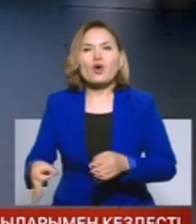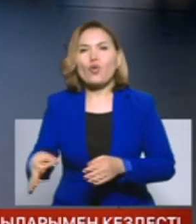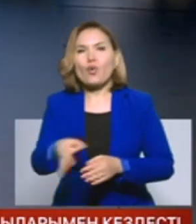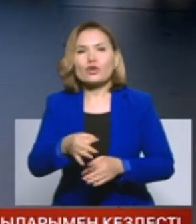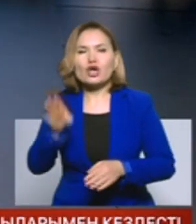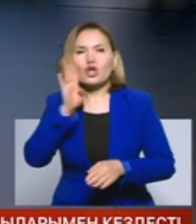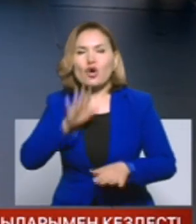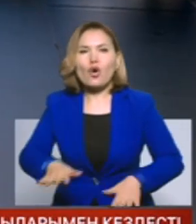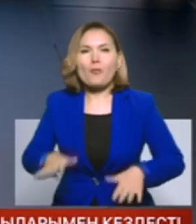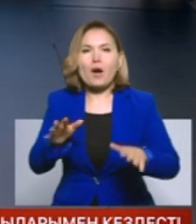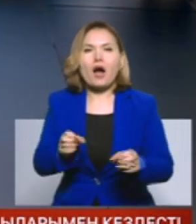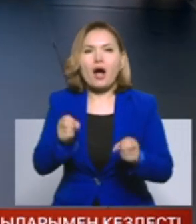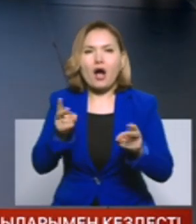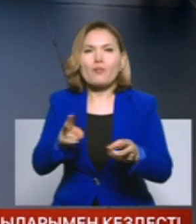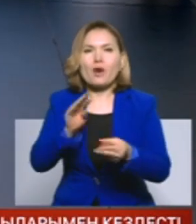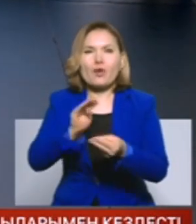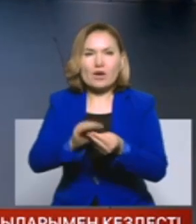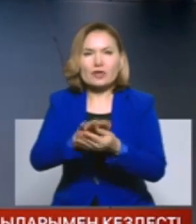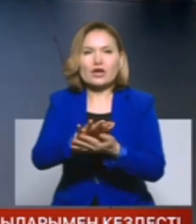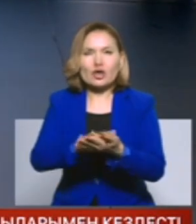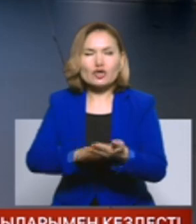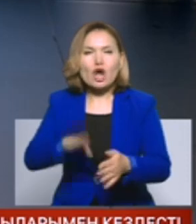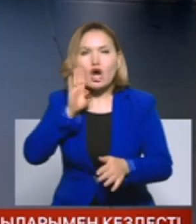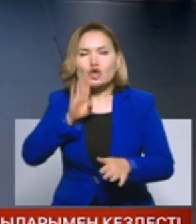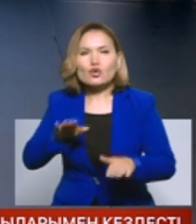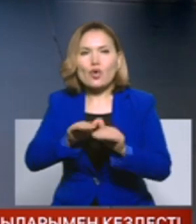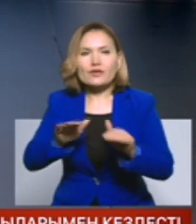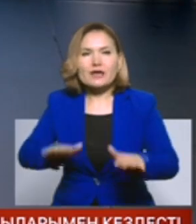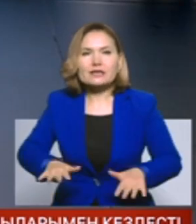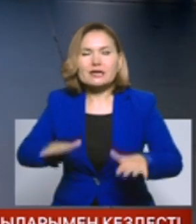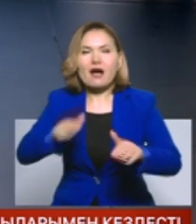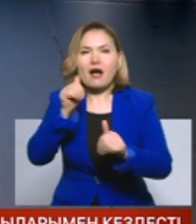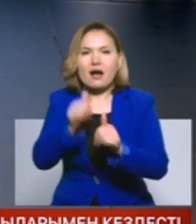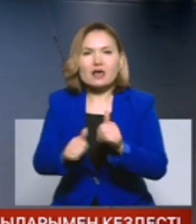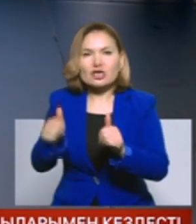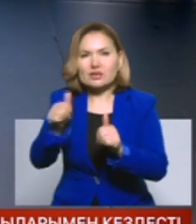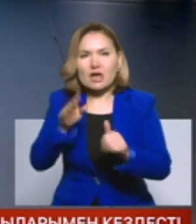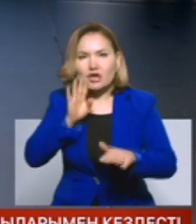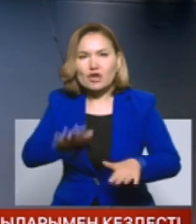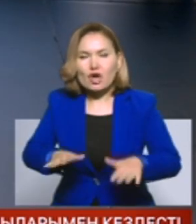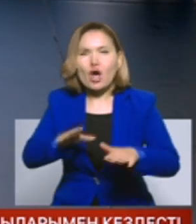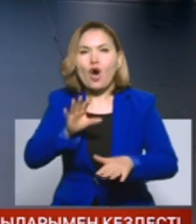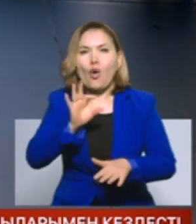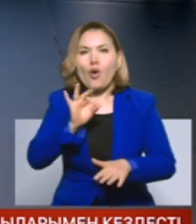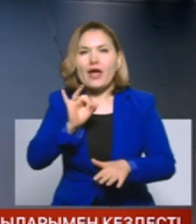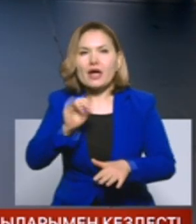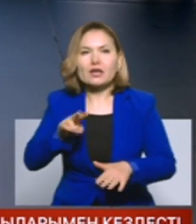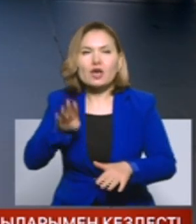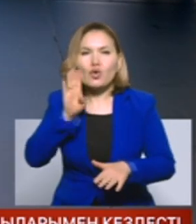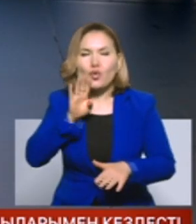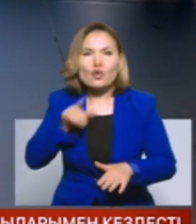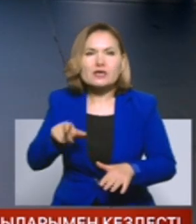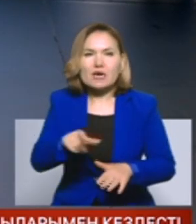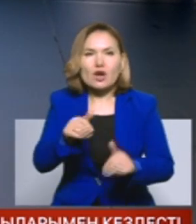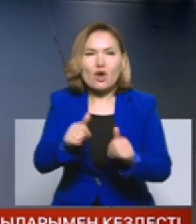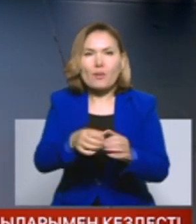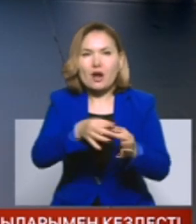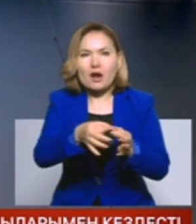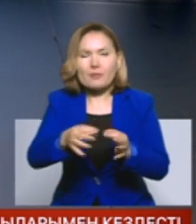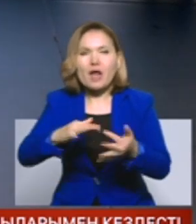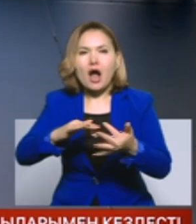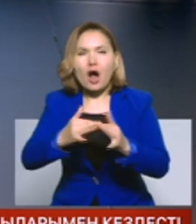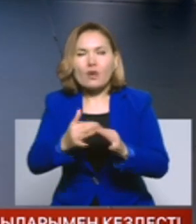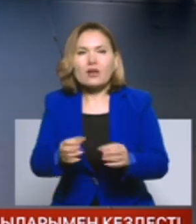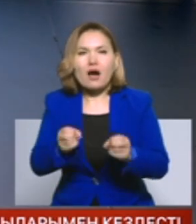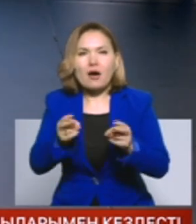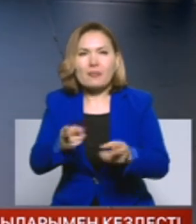облысында су тасқынының қаупы әлі сейілмей тұр. Су деңгейі сағат сайын көтеріліп, Ойыл өзенінің бойында орналасқан ауылдық округтерге